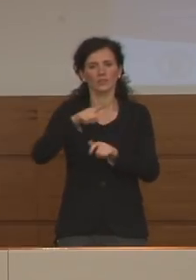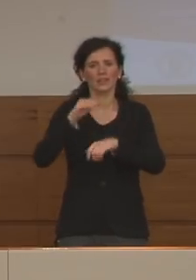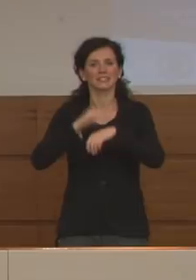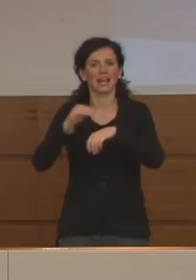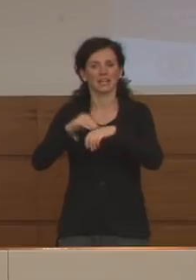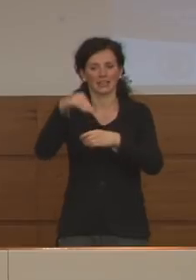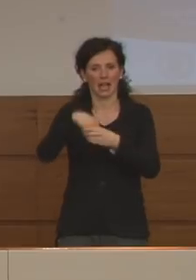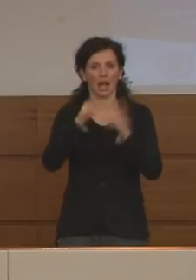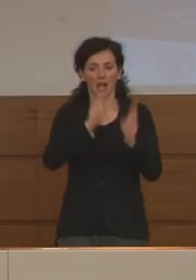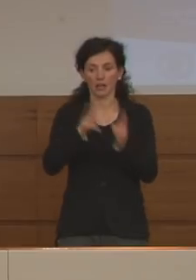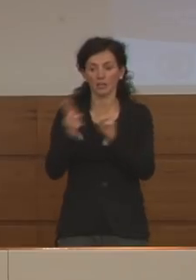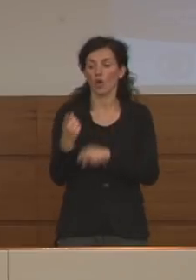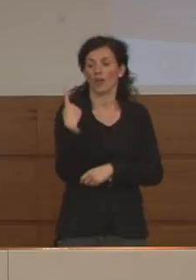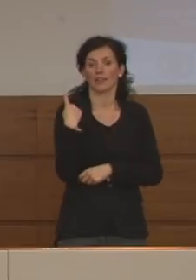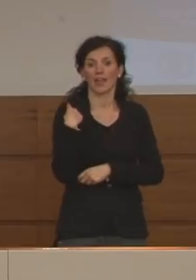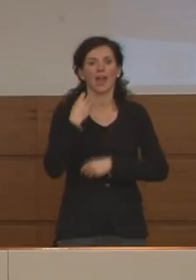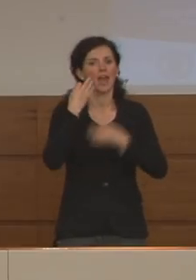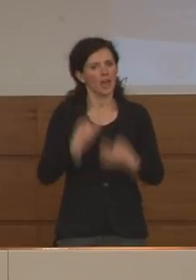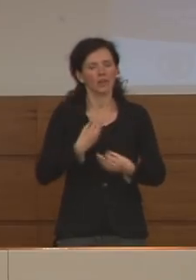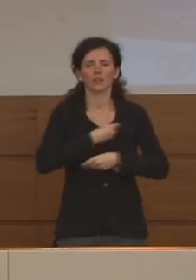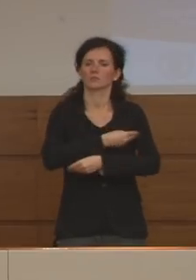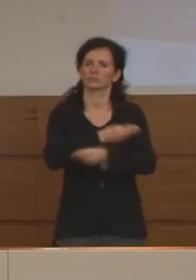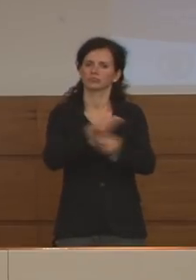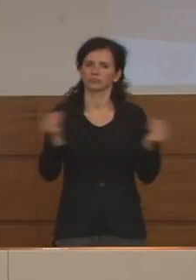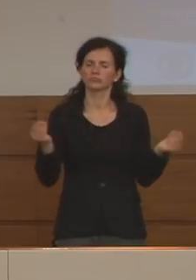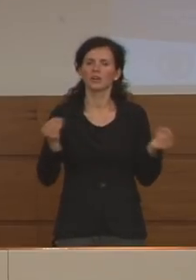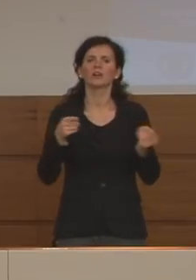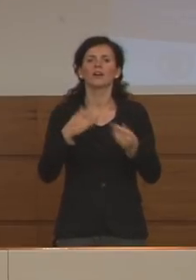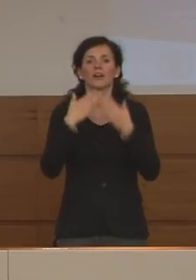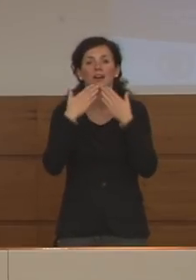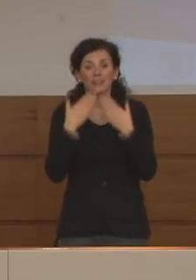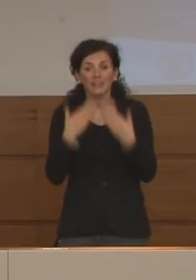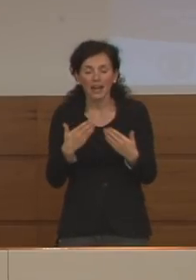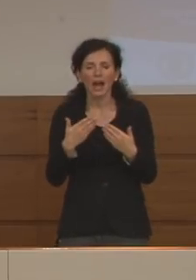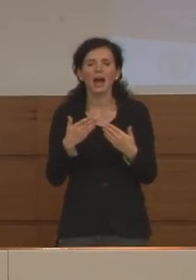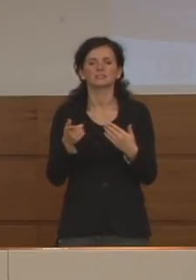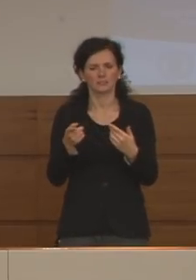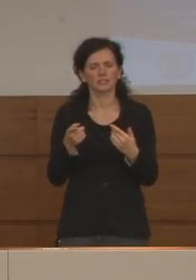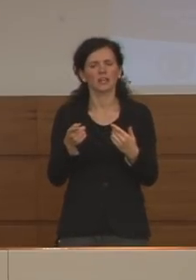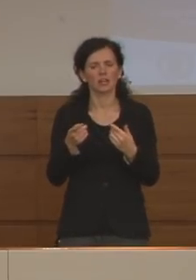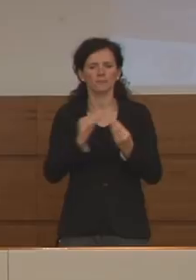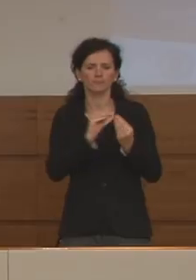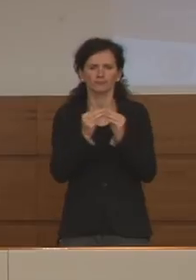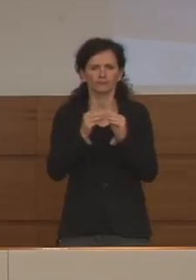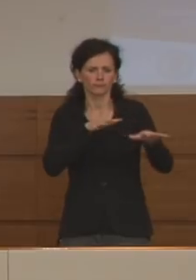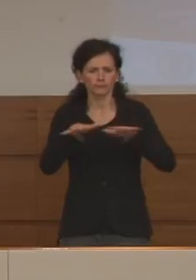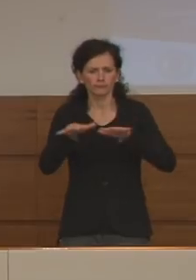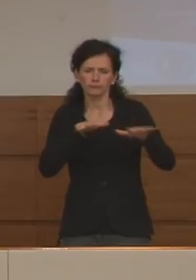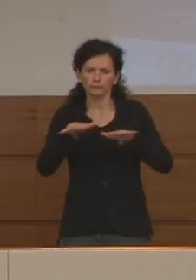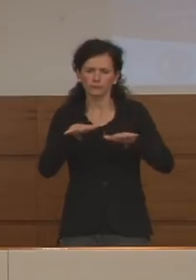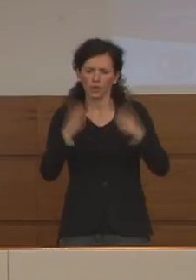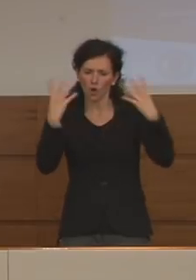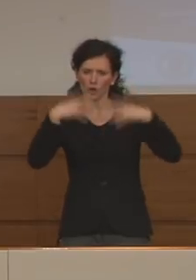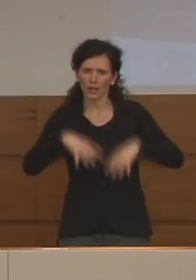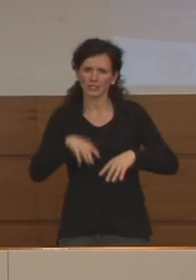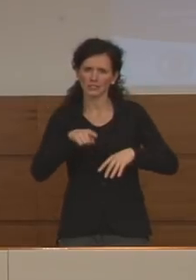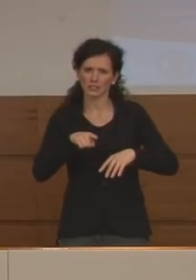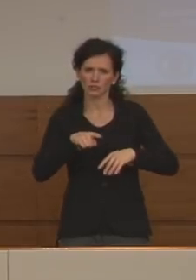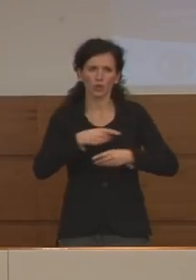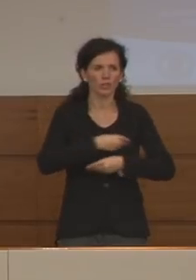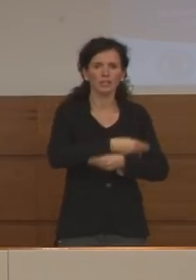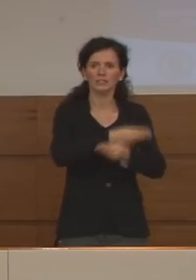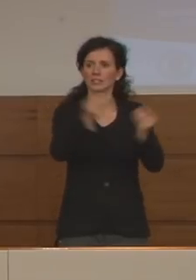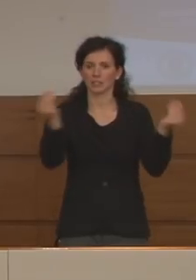regolarmente nella giornata di ieri grazie anche a una rimodulazione di quella che è l'organizzazione della